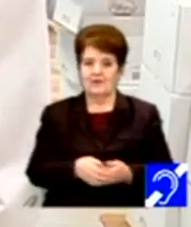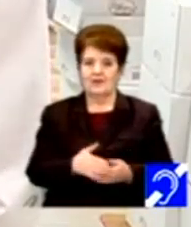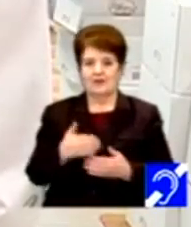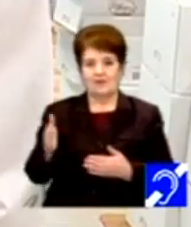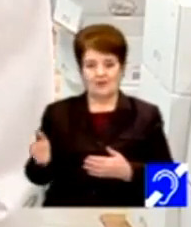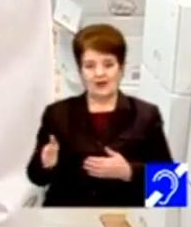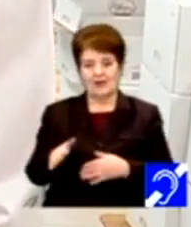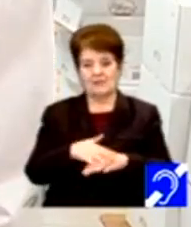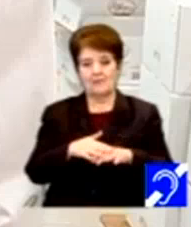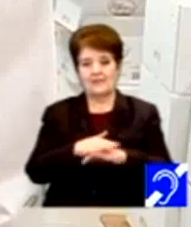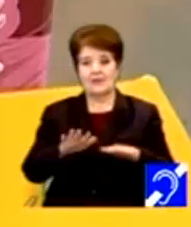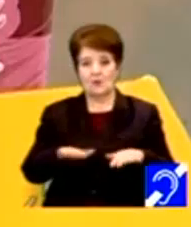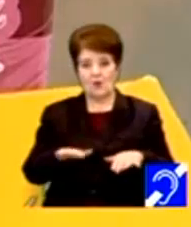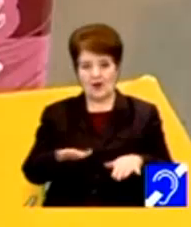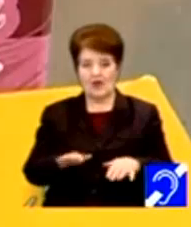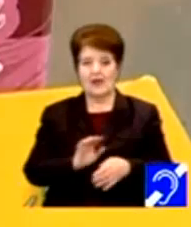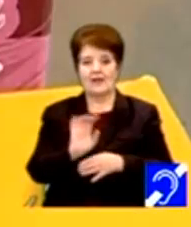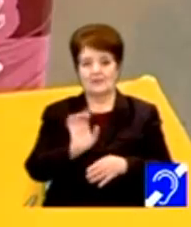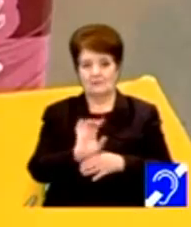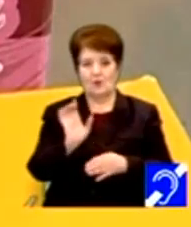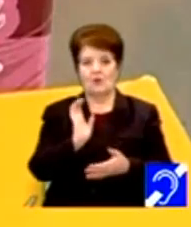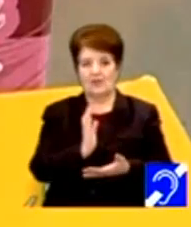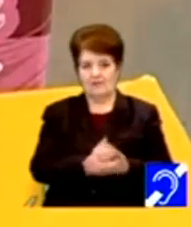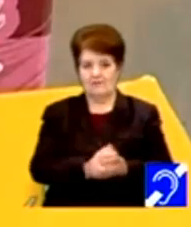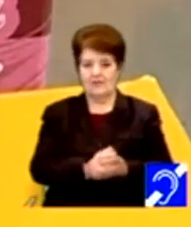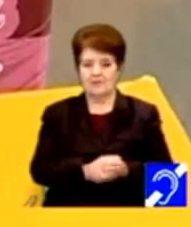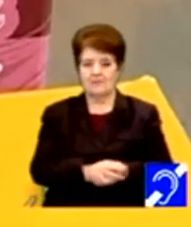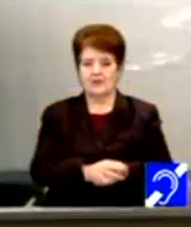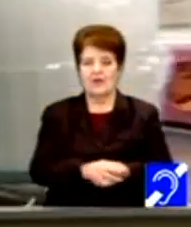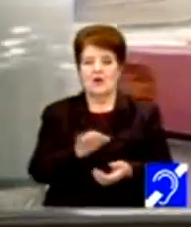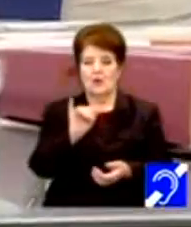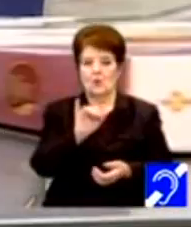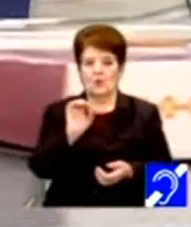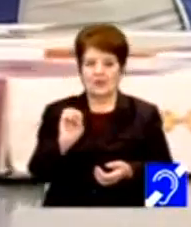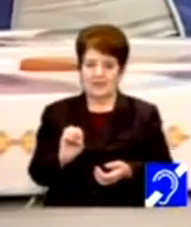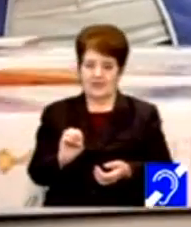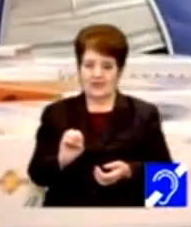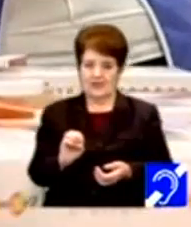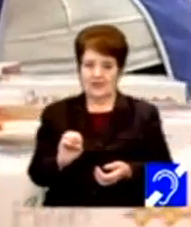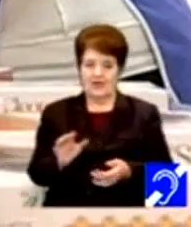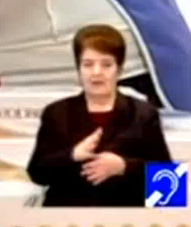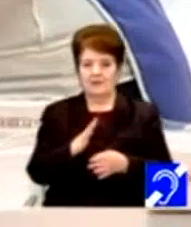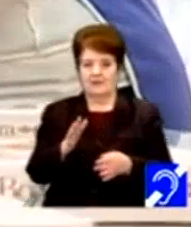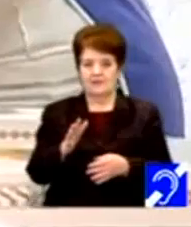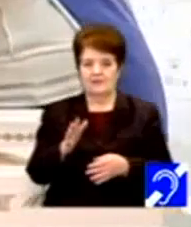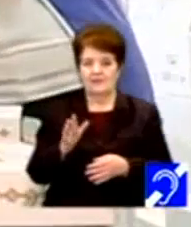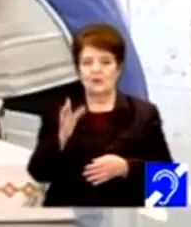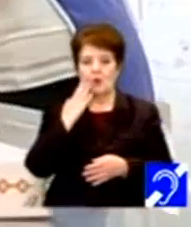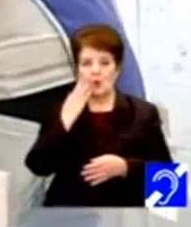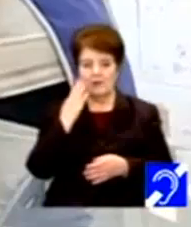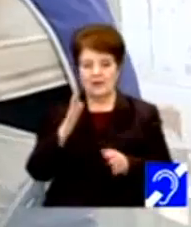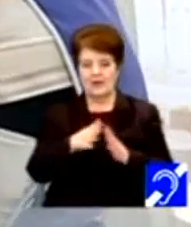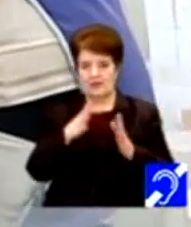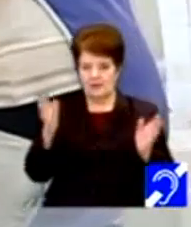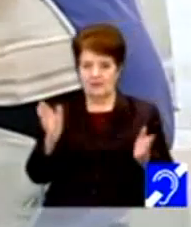de piața locală, avem exporturi în Uniunea Europeană, în mare parte predominant, deci este în România. Facem